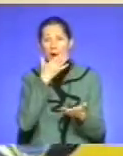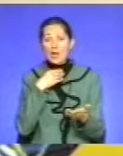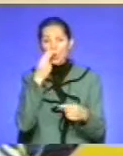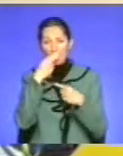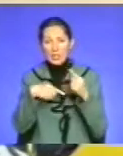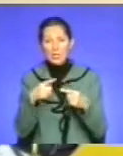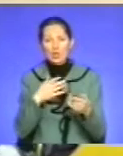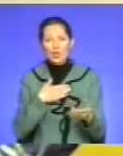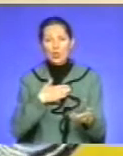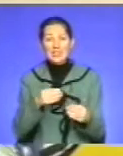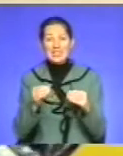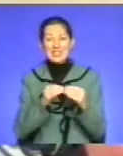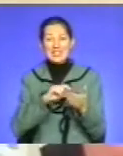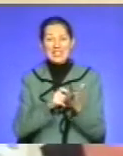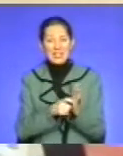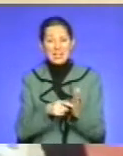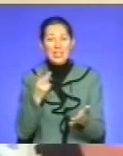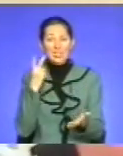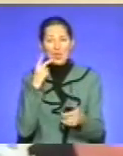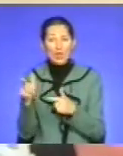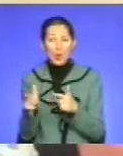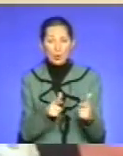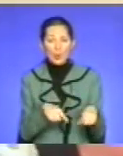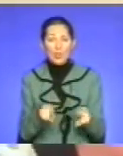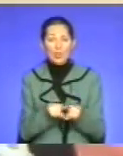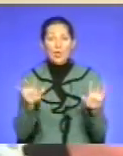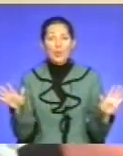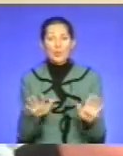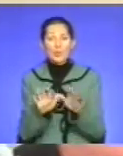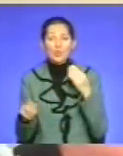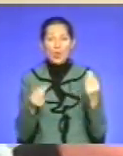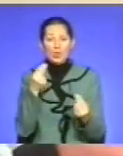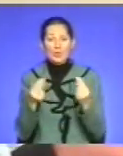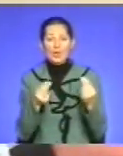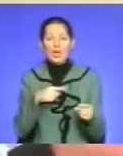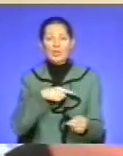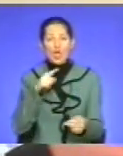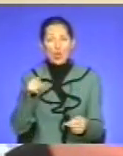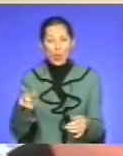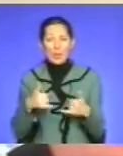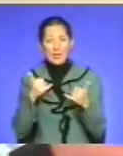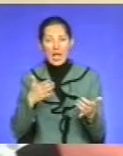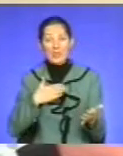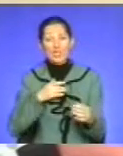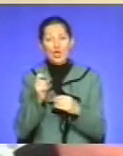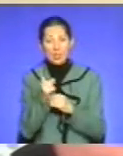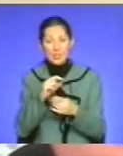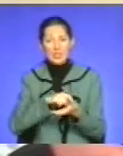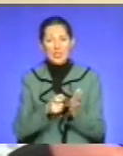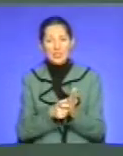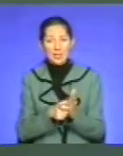що наші десятикласники завжди готують такий музично-розважальний номер для наших